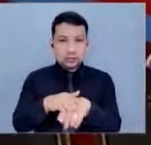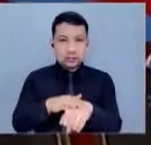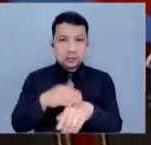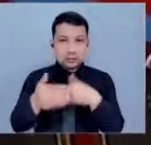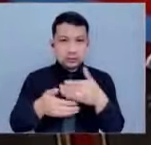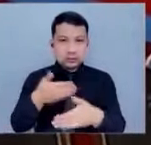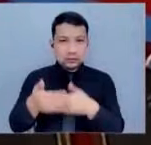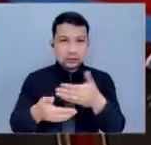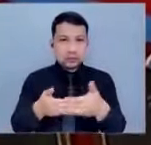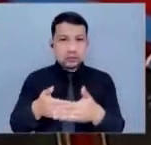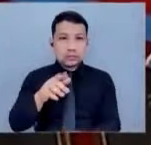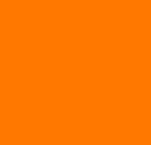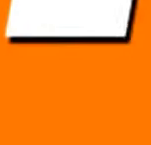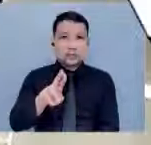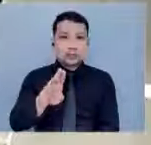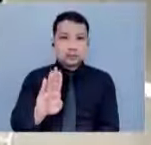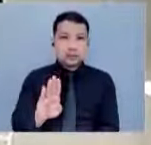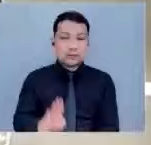dito sa LTFRB.